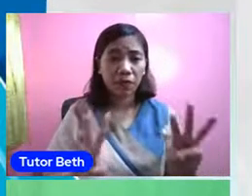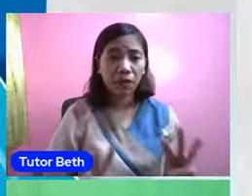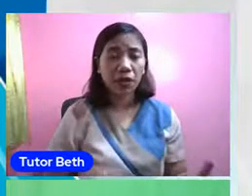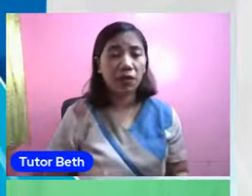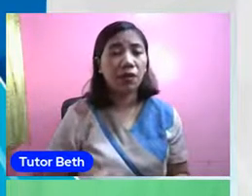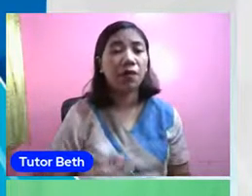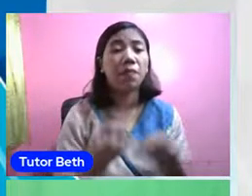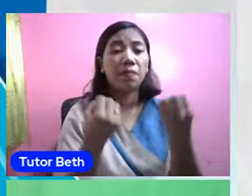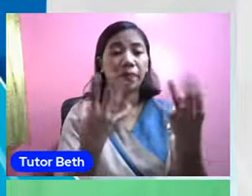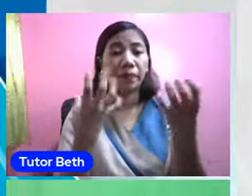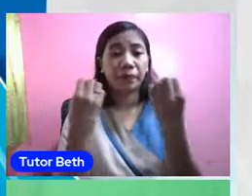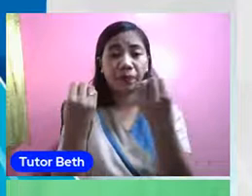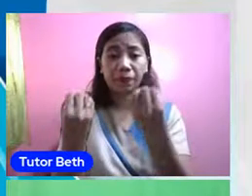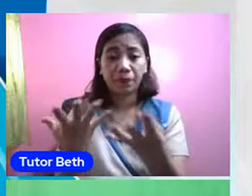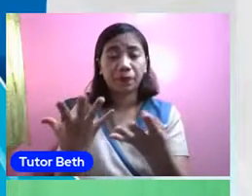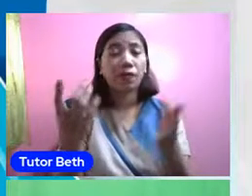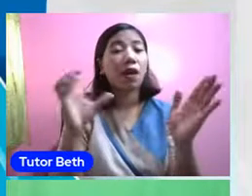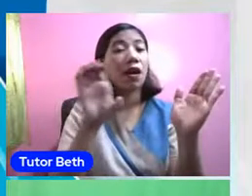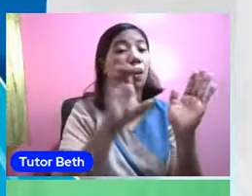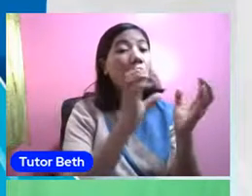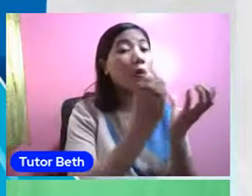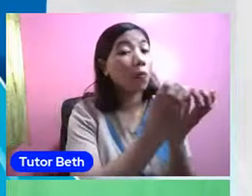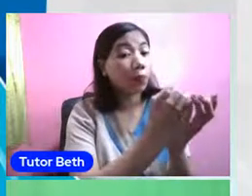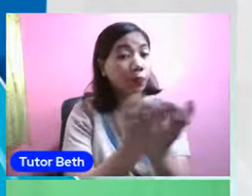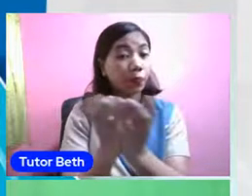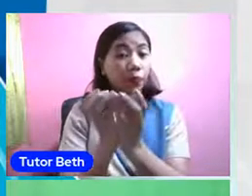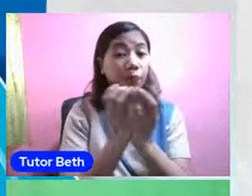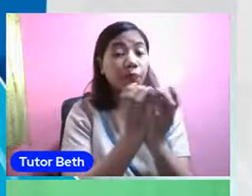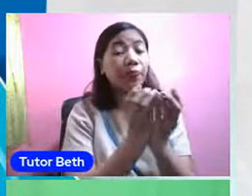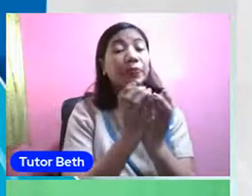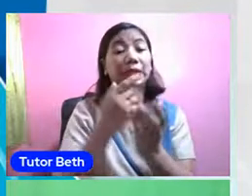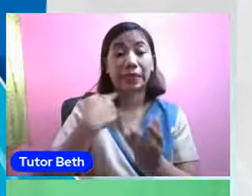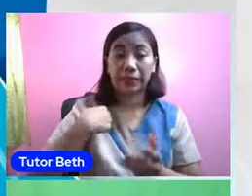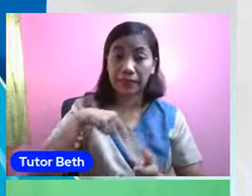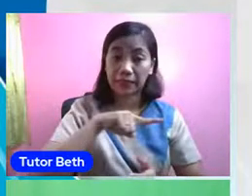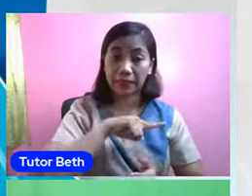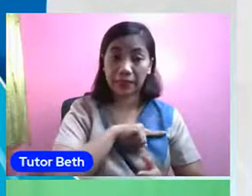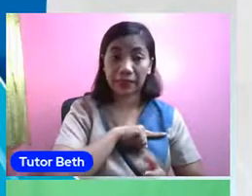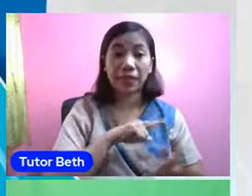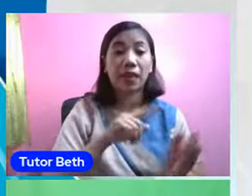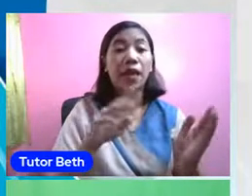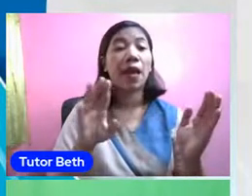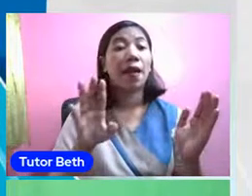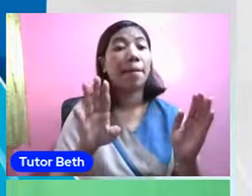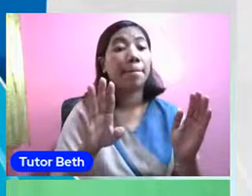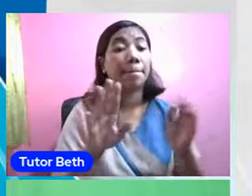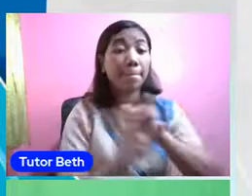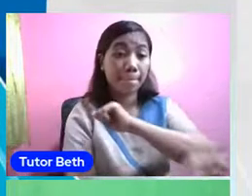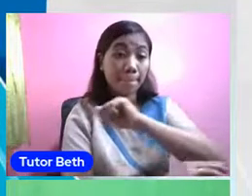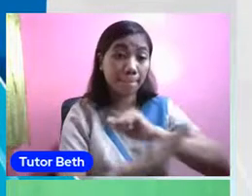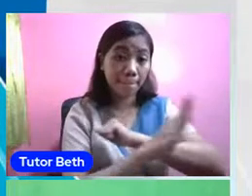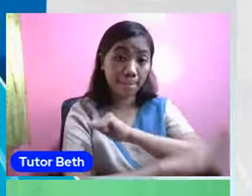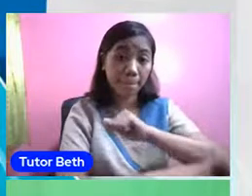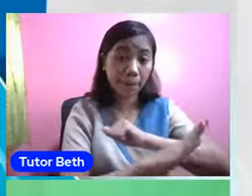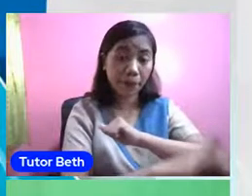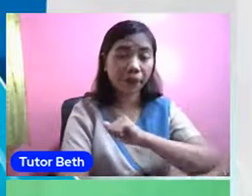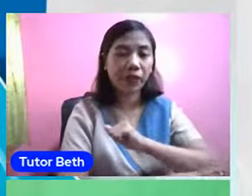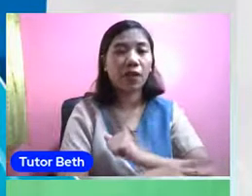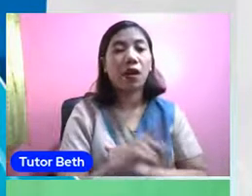sa mga komunidad ng ating bansa. Ito ay ang tag-araw,